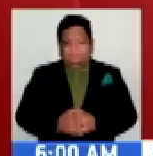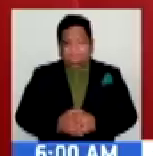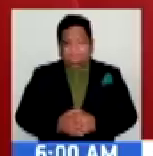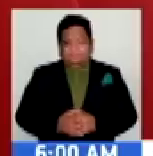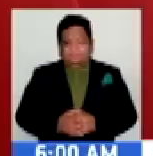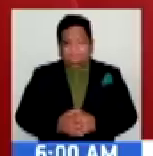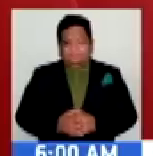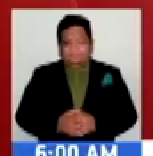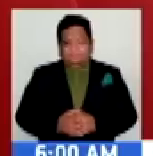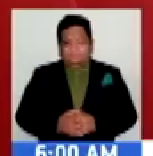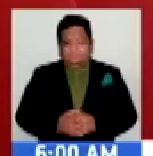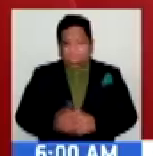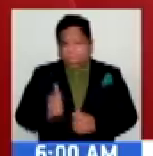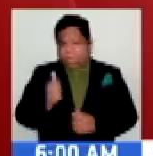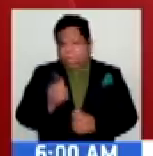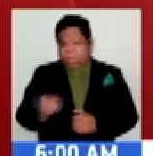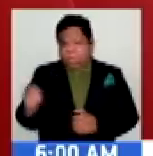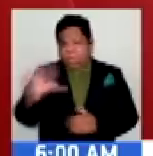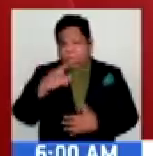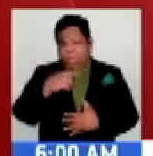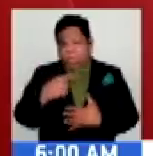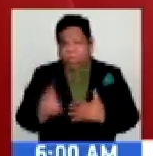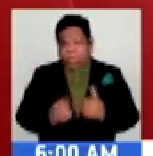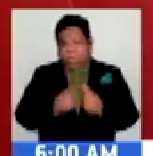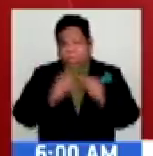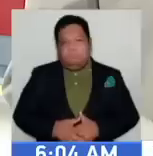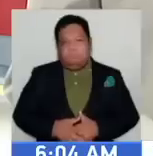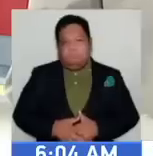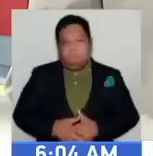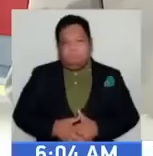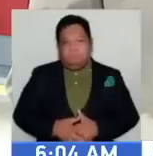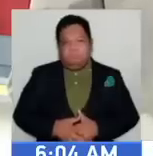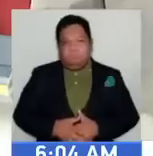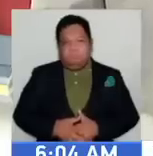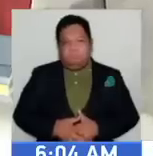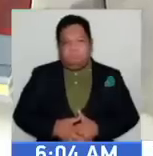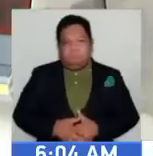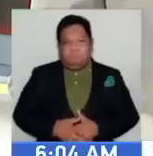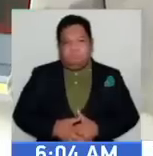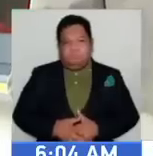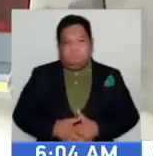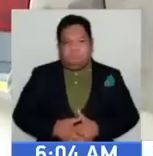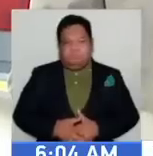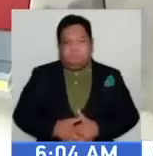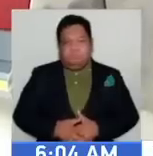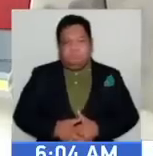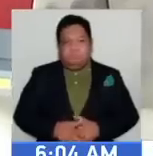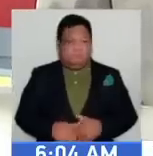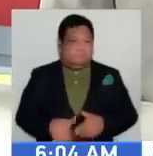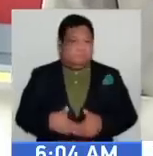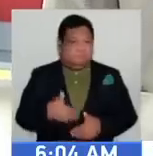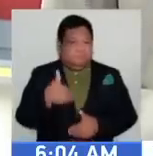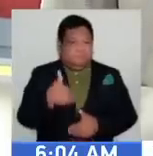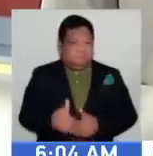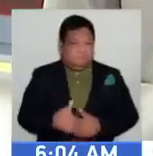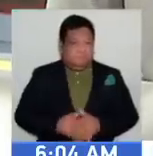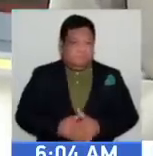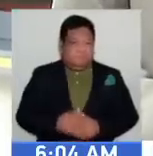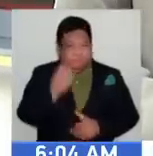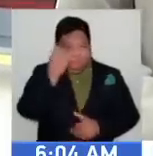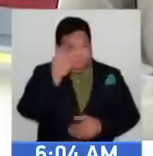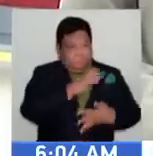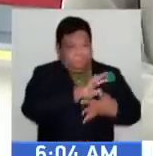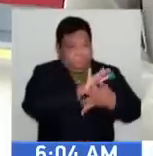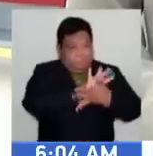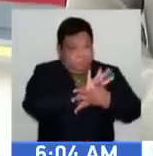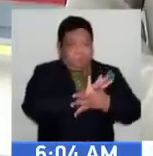Magandang umaga, narito na ang mga unang balitang hatid ng GMA Integrated News. Ngayong hindi na global health emergency ang COVID-19, kailangan daw pagtuunan ng